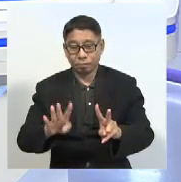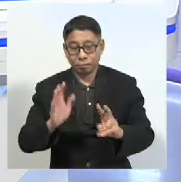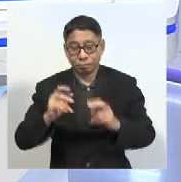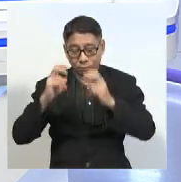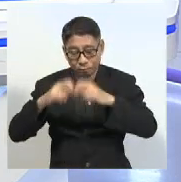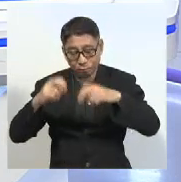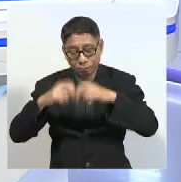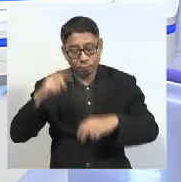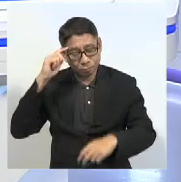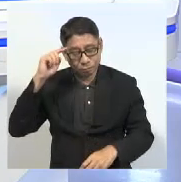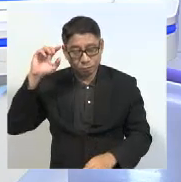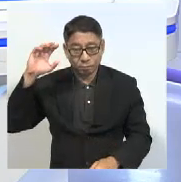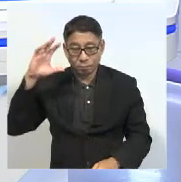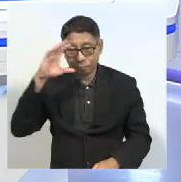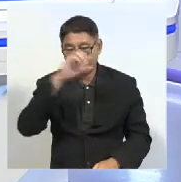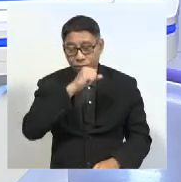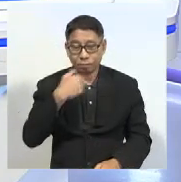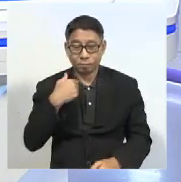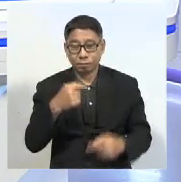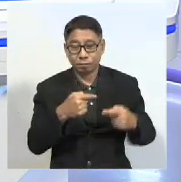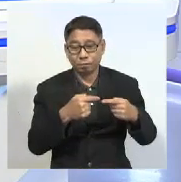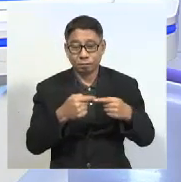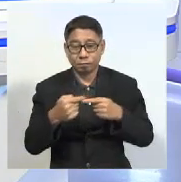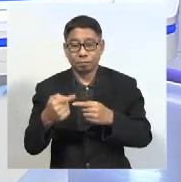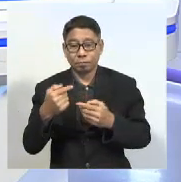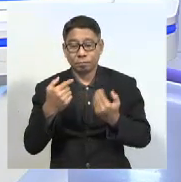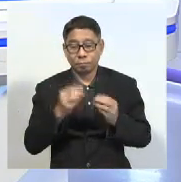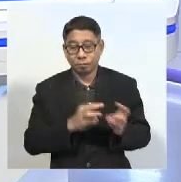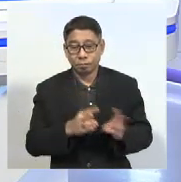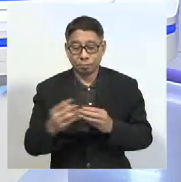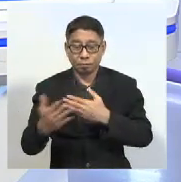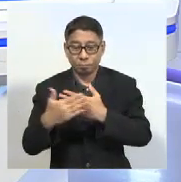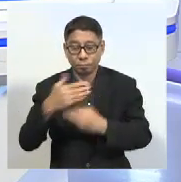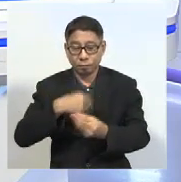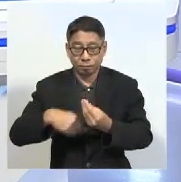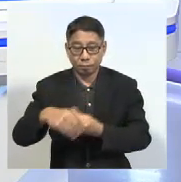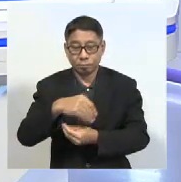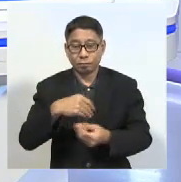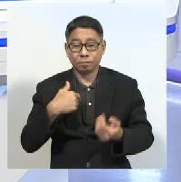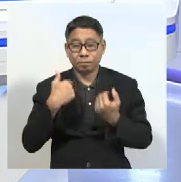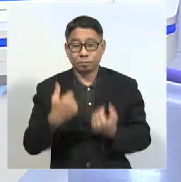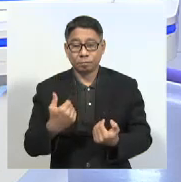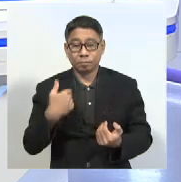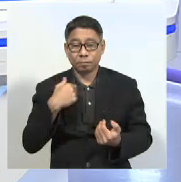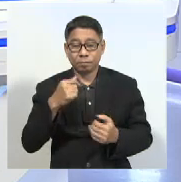หลายสำนักคาดการณ์กันเอาไว้นะคะก็ติดตามกันต่อเนื่องสำหรับเรื่องของมาตรการกระตุ้นเศรษฐกิจเชื่อว่า